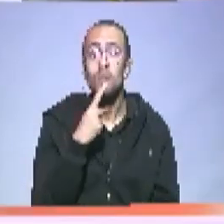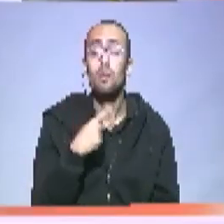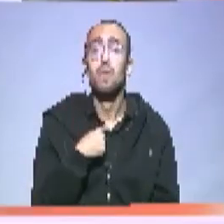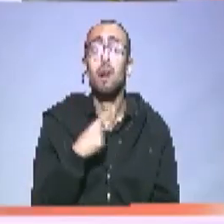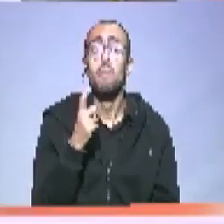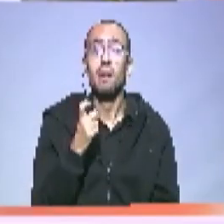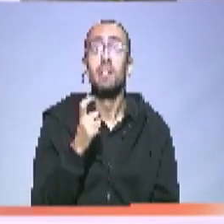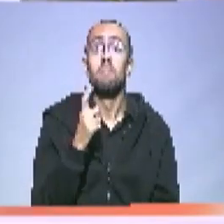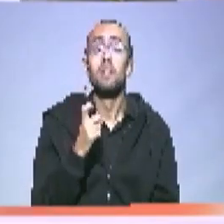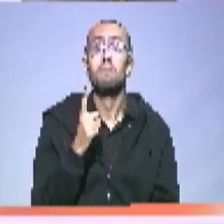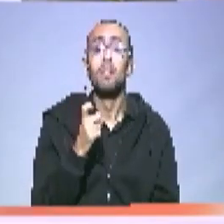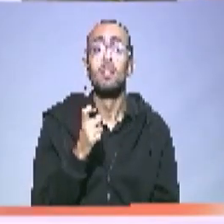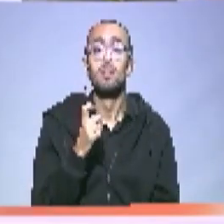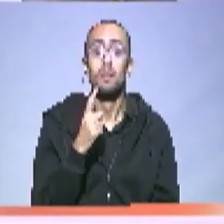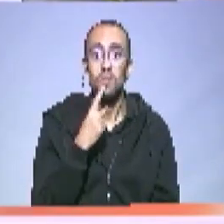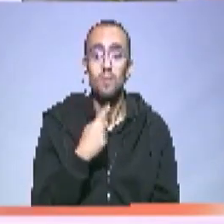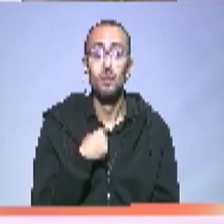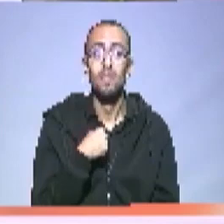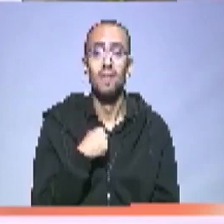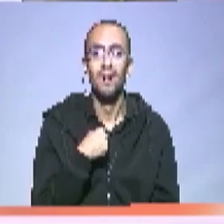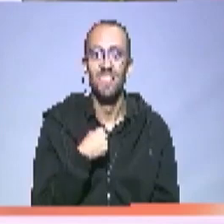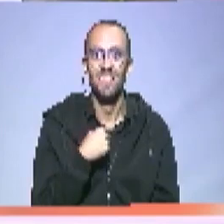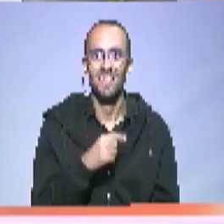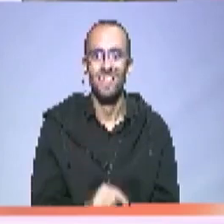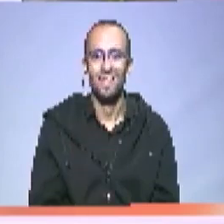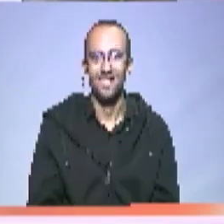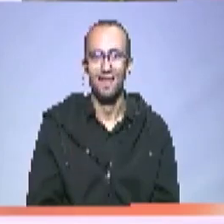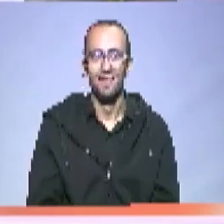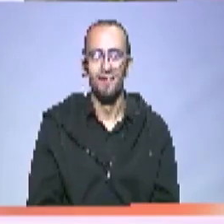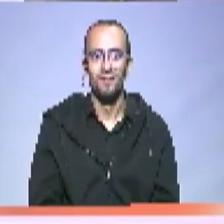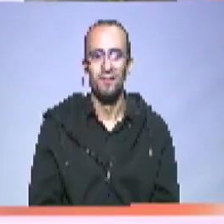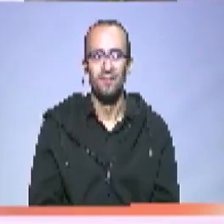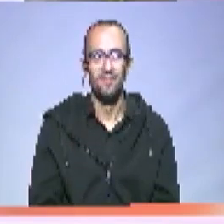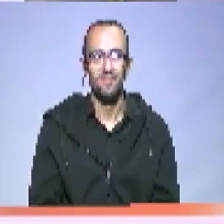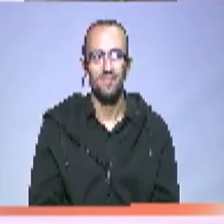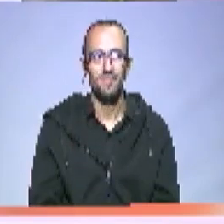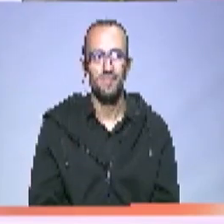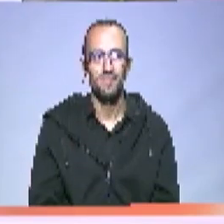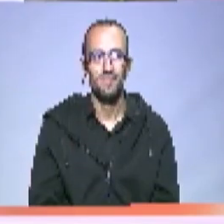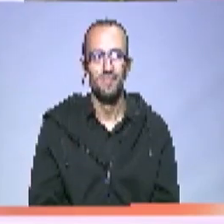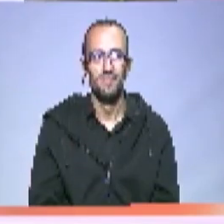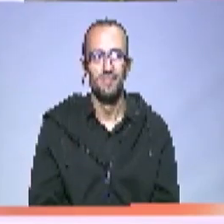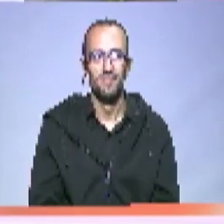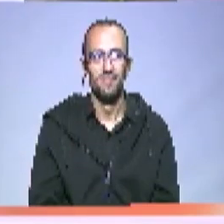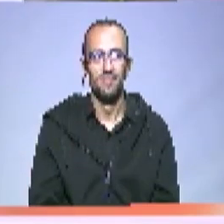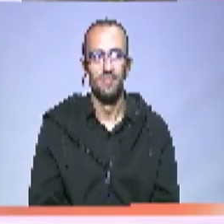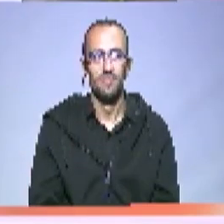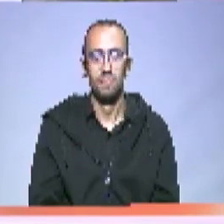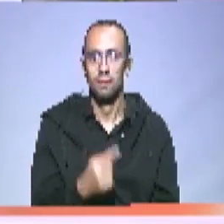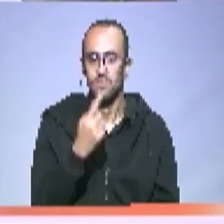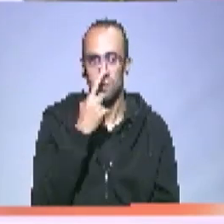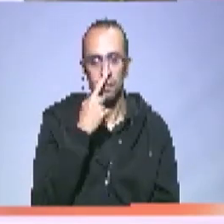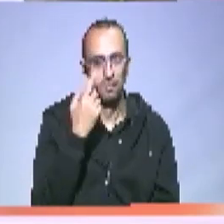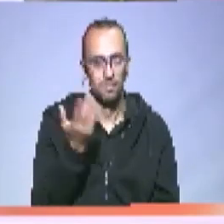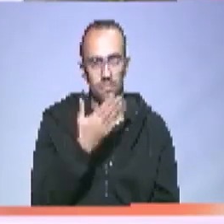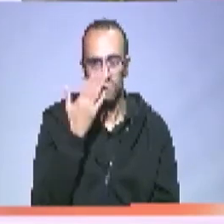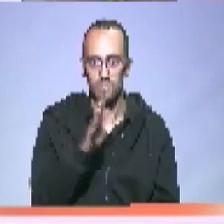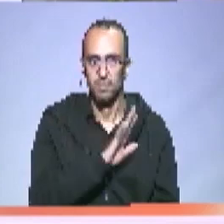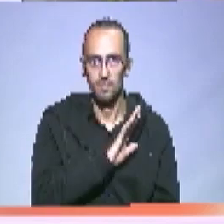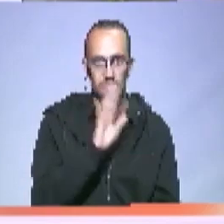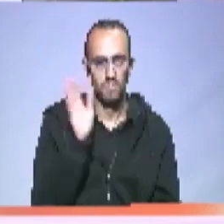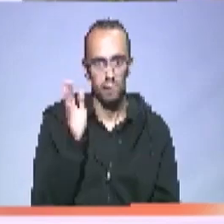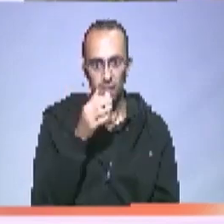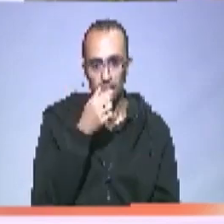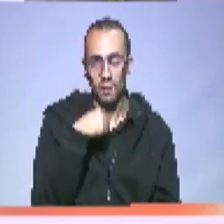كده 3 مرات، جمبري جمبري جمبري جمبري. خلاص كده. وهي ريحتها طبعا تحفه، طبعا ريحتها رائعه